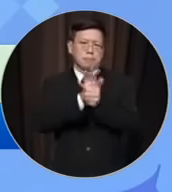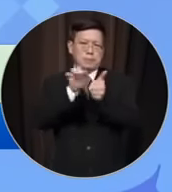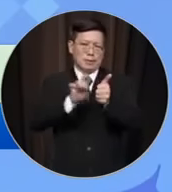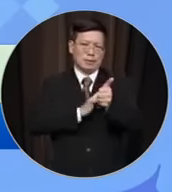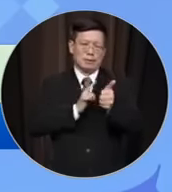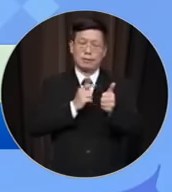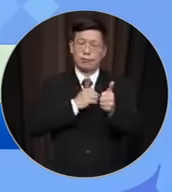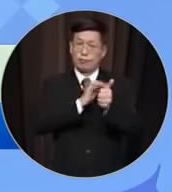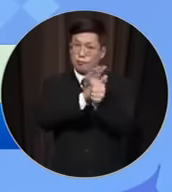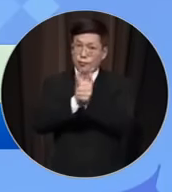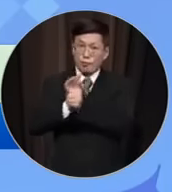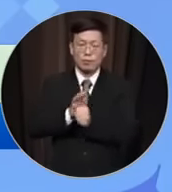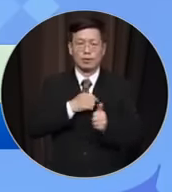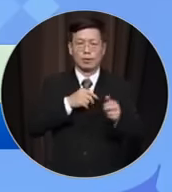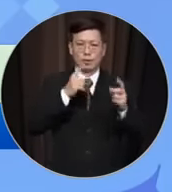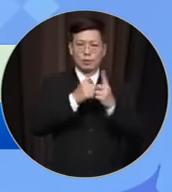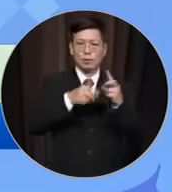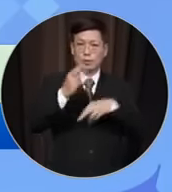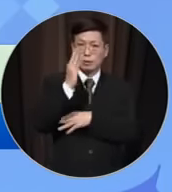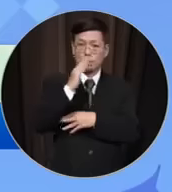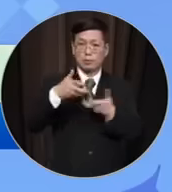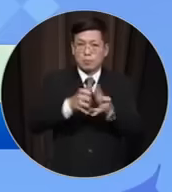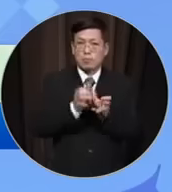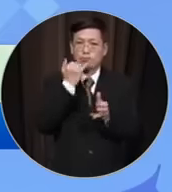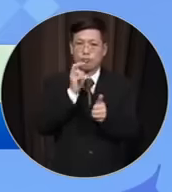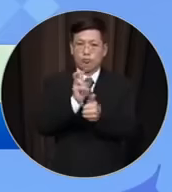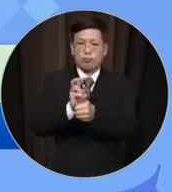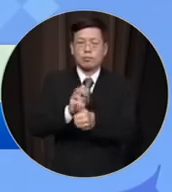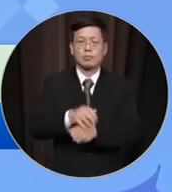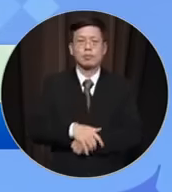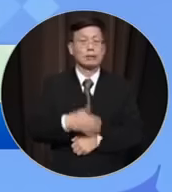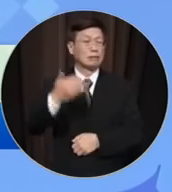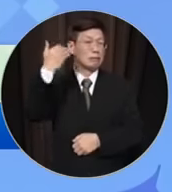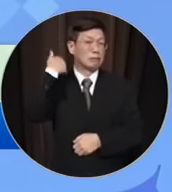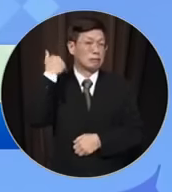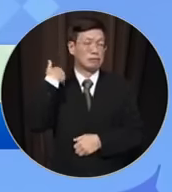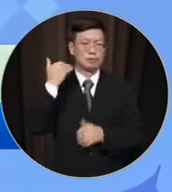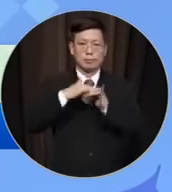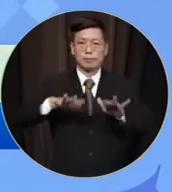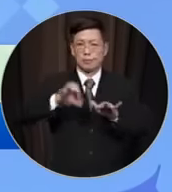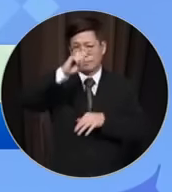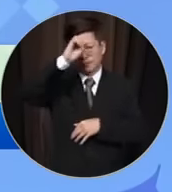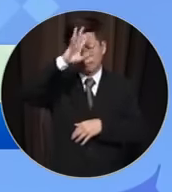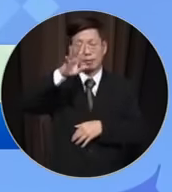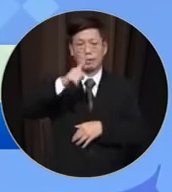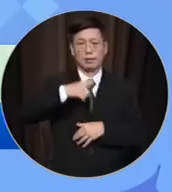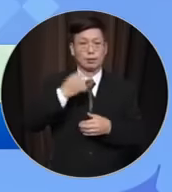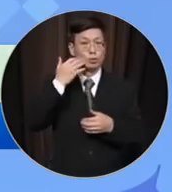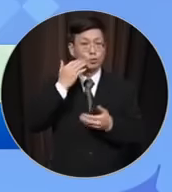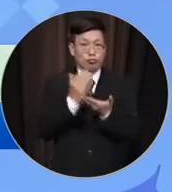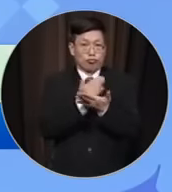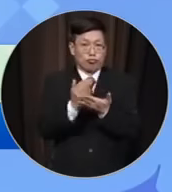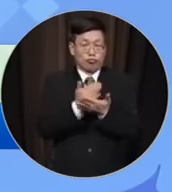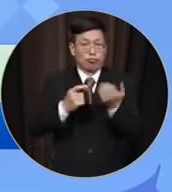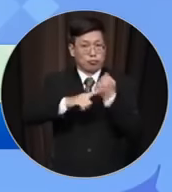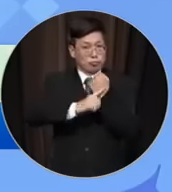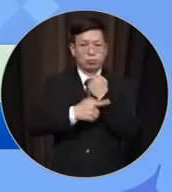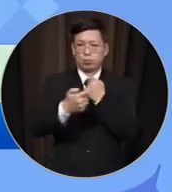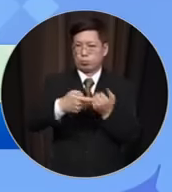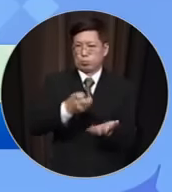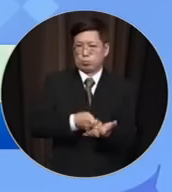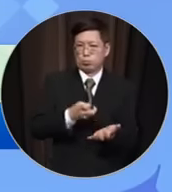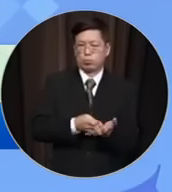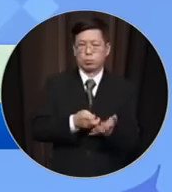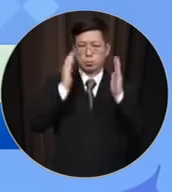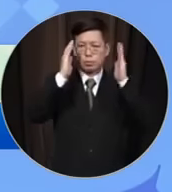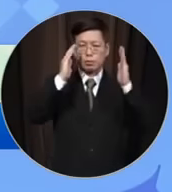才能够对行政部门有所监督制衡。以往民进党立委审查法案都十分用心，国民